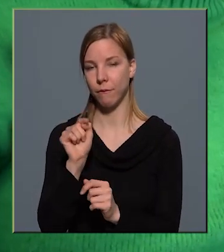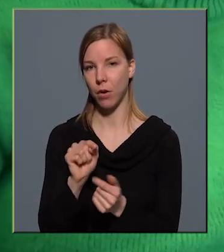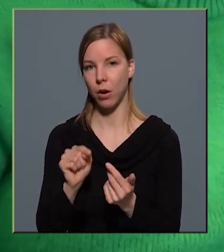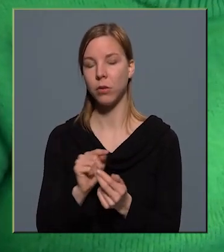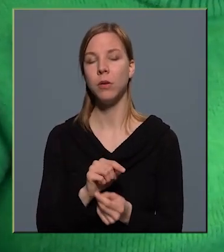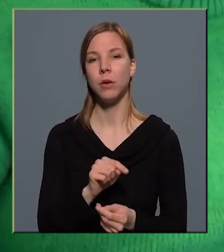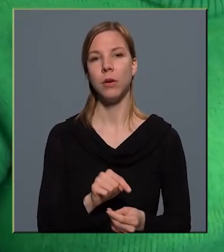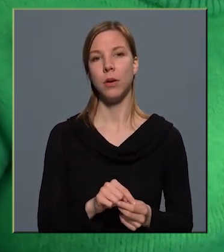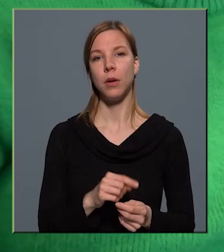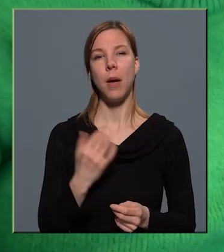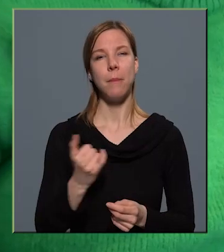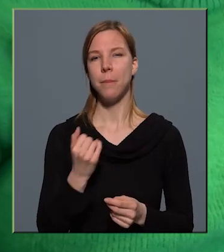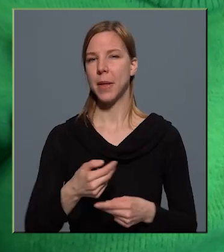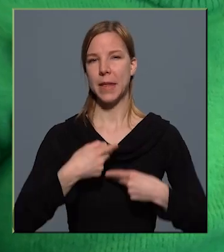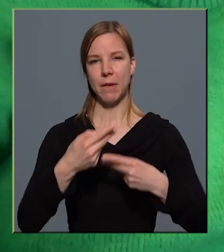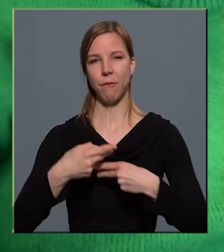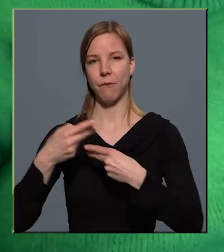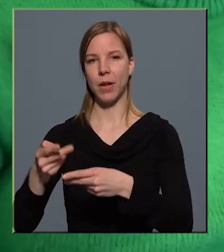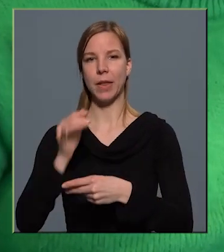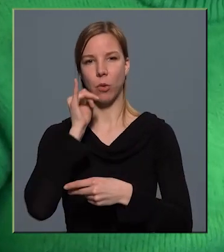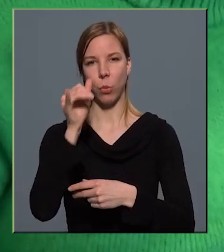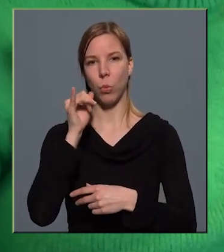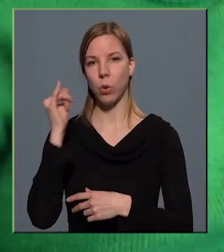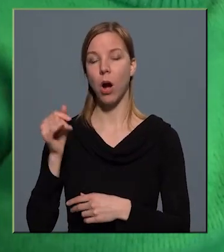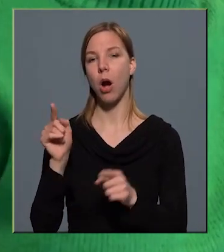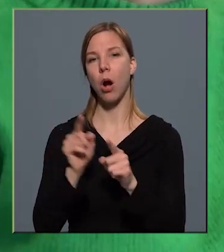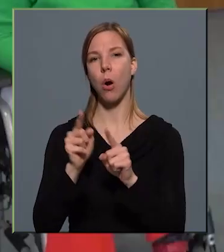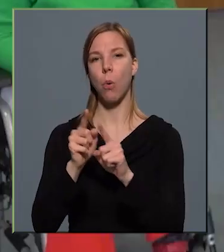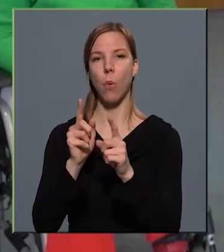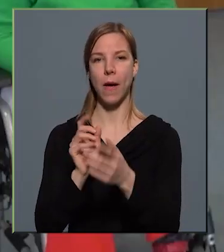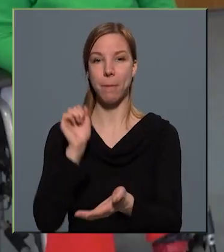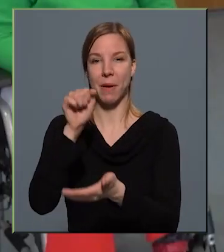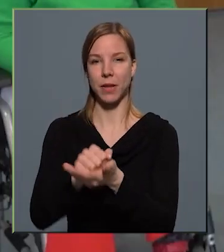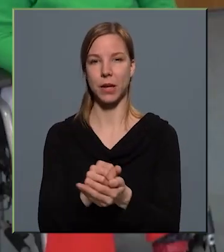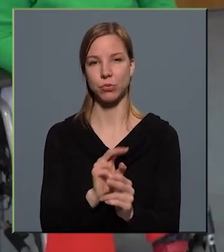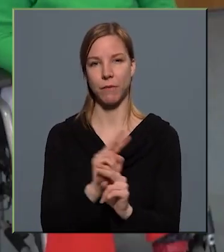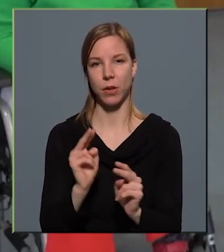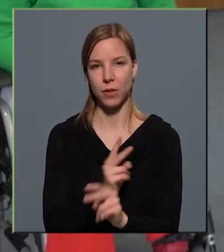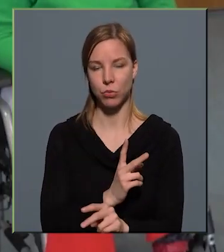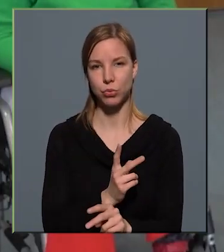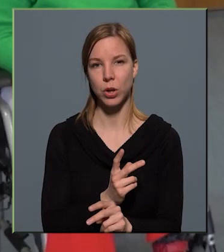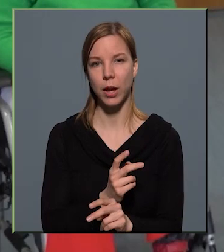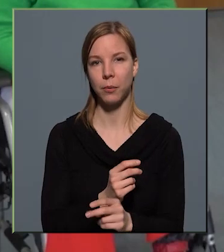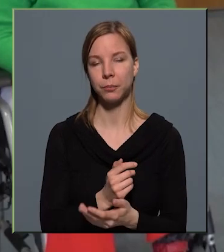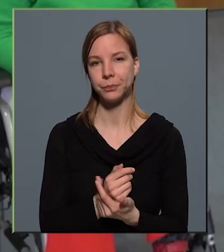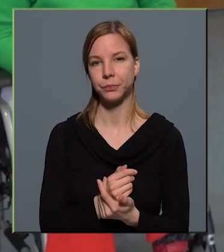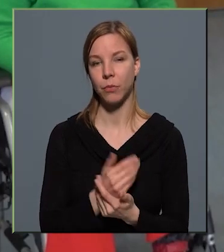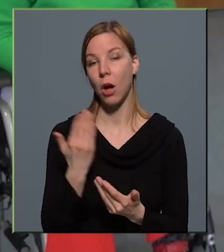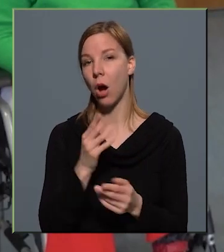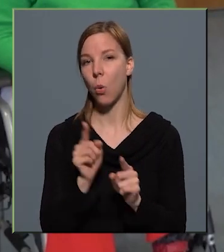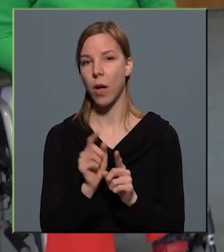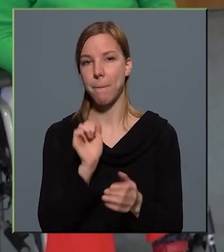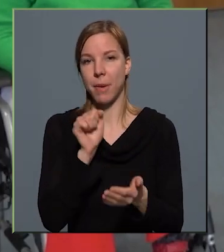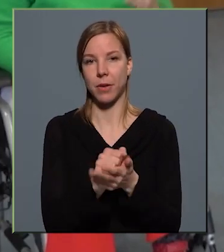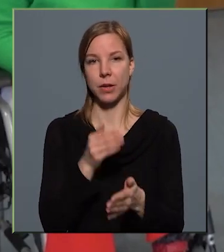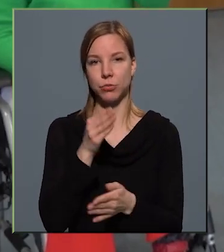Mindig visszük magunkkal, hogyha olyan bevetésre van szükség, olyan bevetésen vagyunk, ami